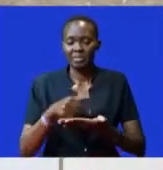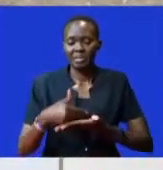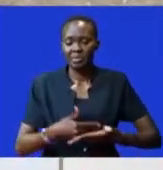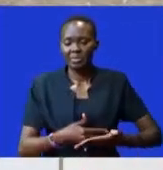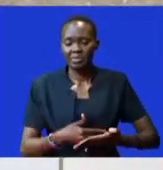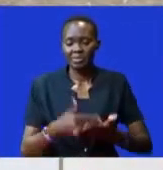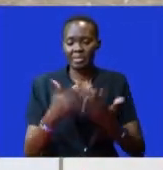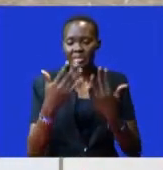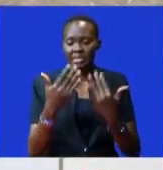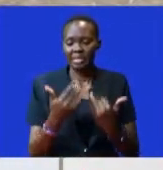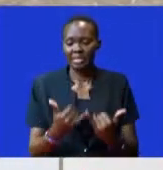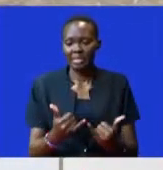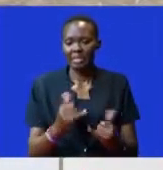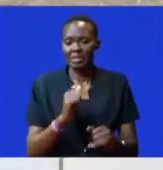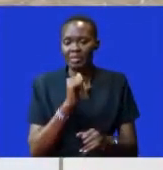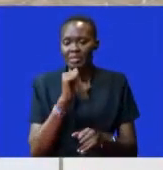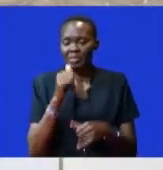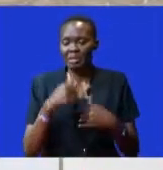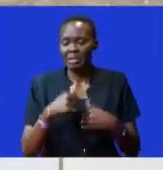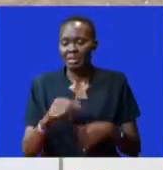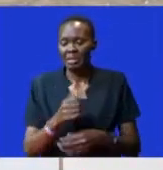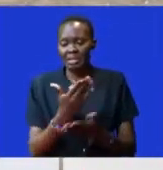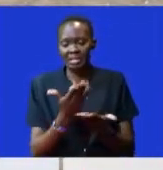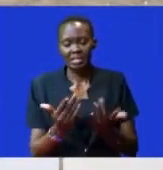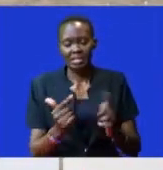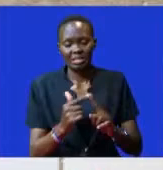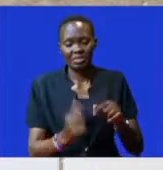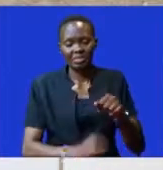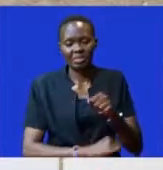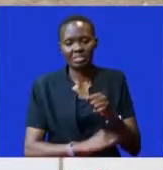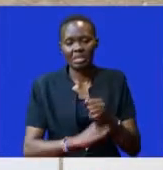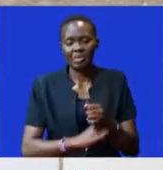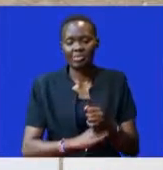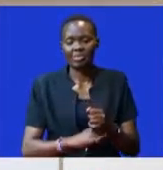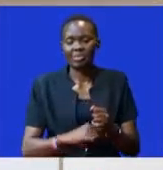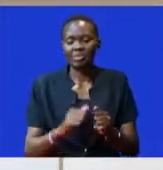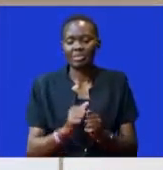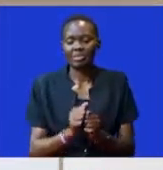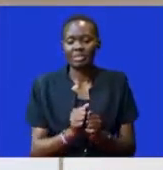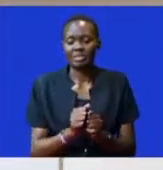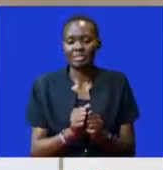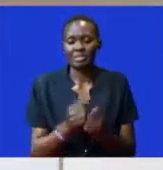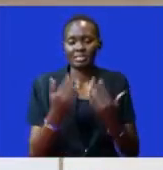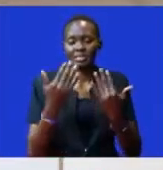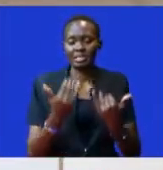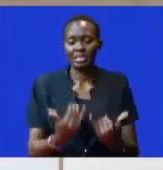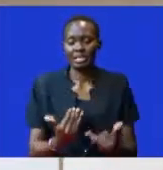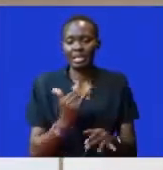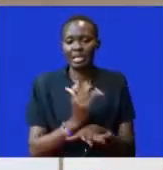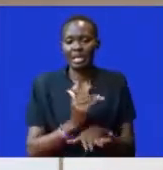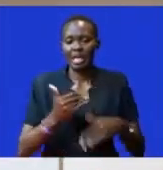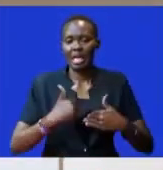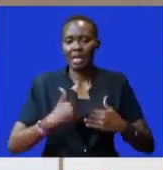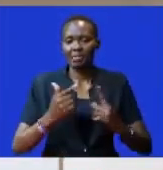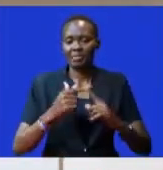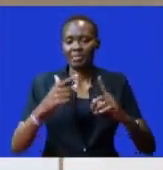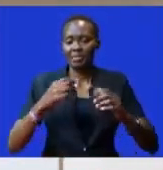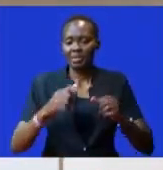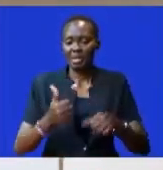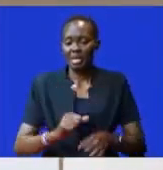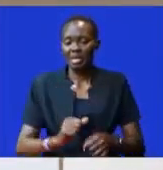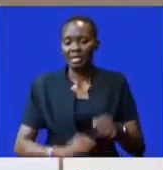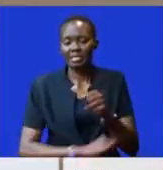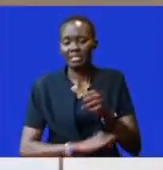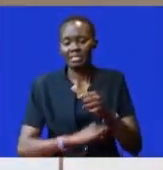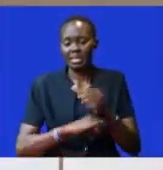chwata kendo onge gimoro ma bende nyalo singo kata e kar thieth. Koro goro kwayo ne oganda gweko ma lwetgi mormor to